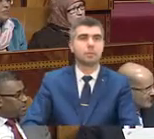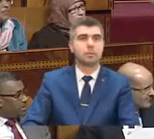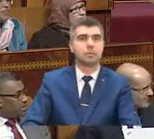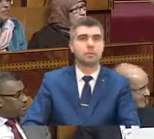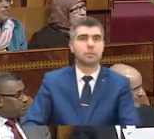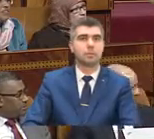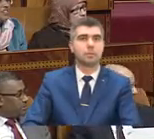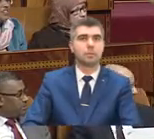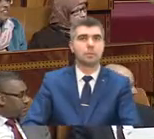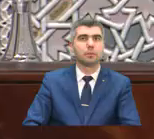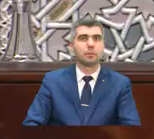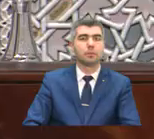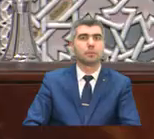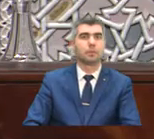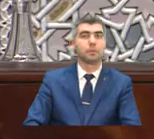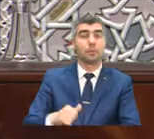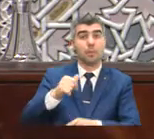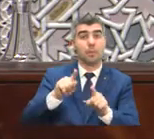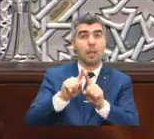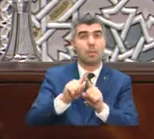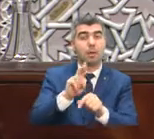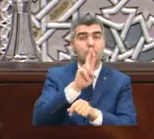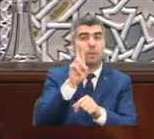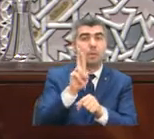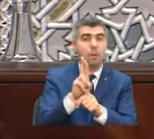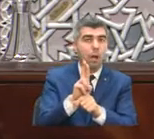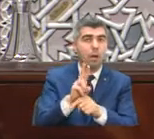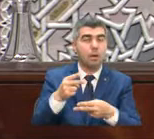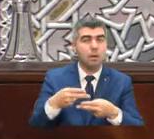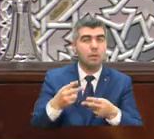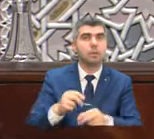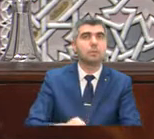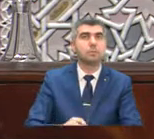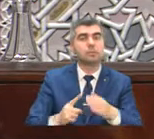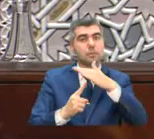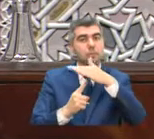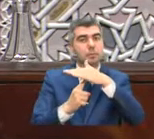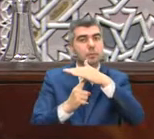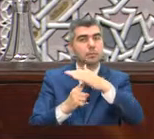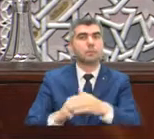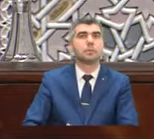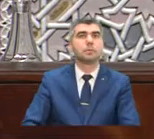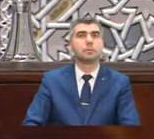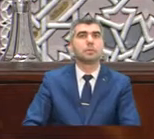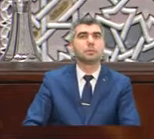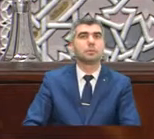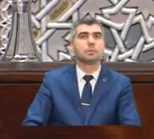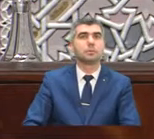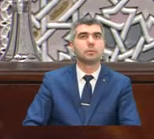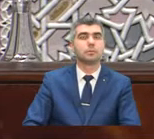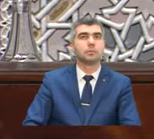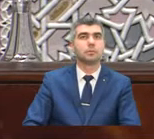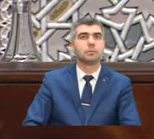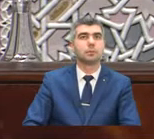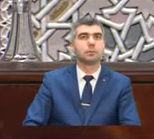هل هناك من تعقيب اضافي اخر؟ نقطه نظام، اسمحوا لي كاينه نقطه